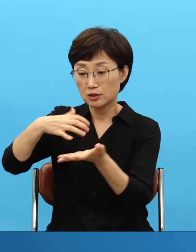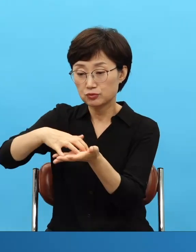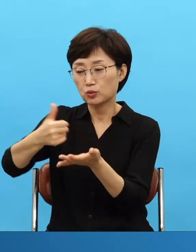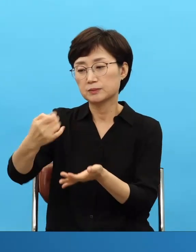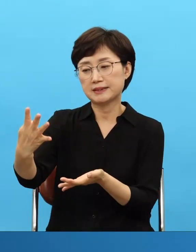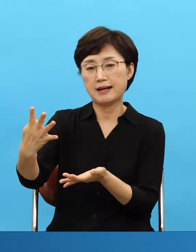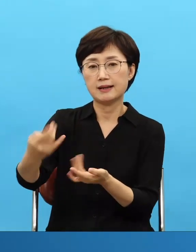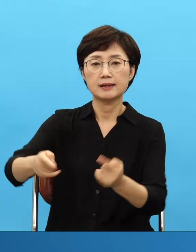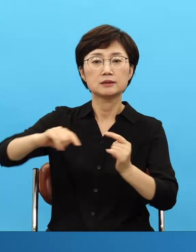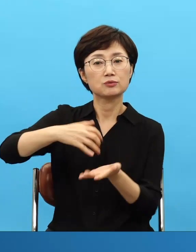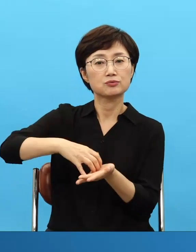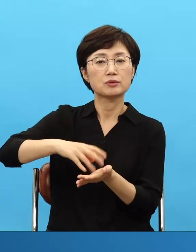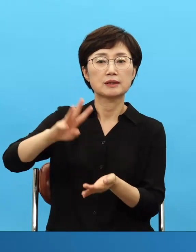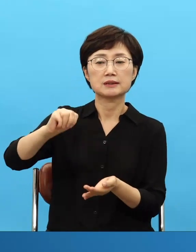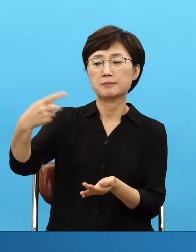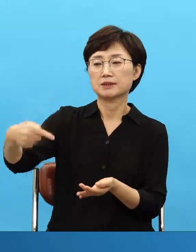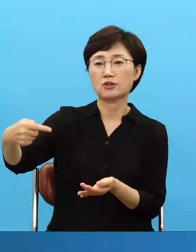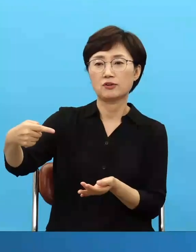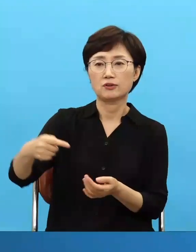명이 참여했습니다.